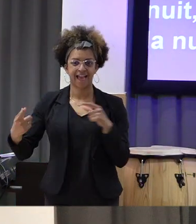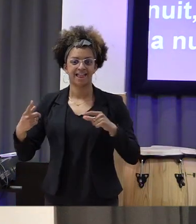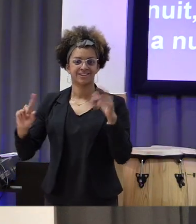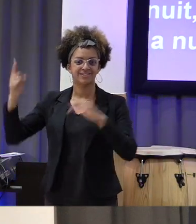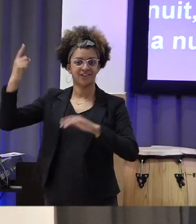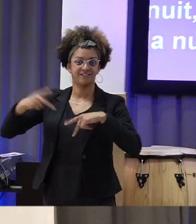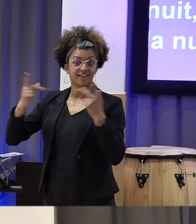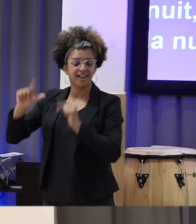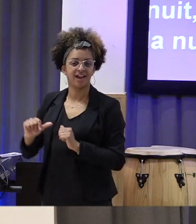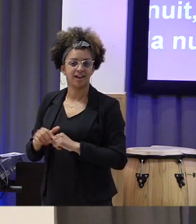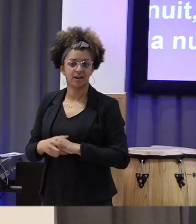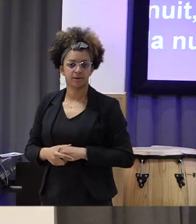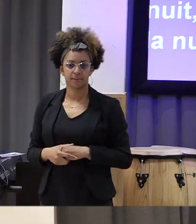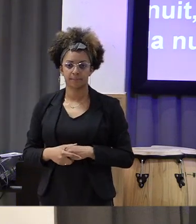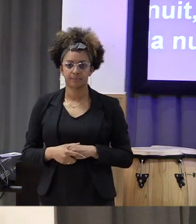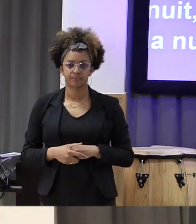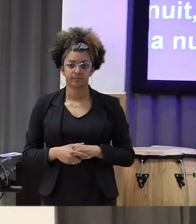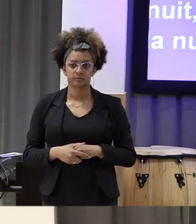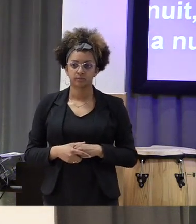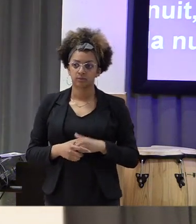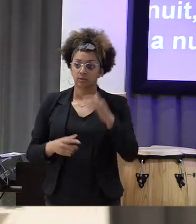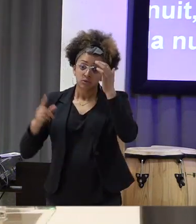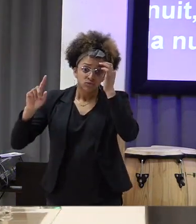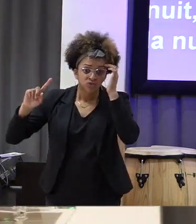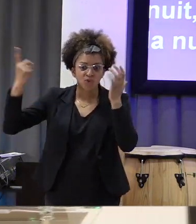On peut avoir la vie de Dieu en nous et ne pas porter de fruits.